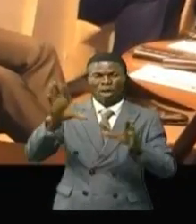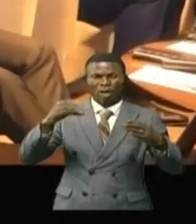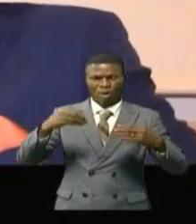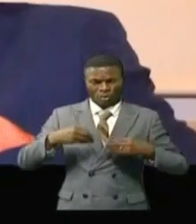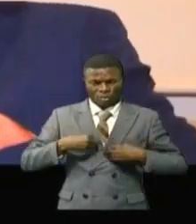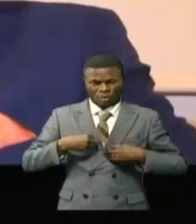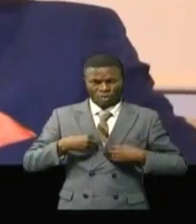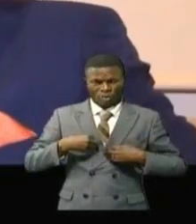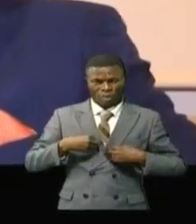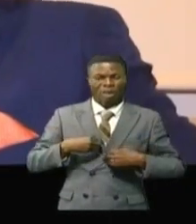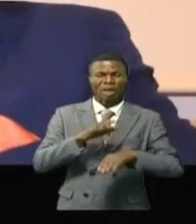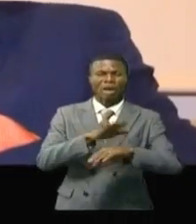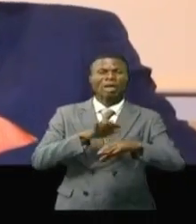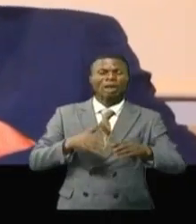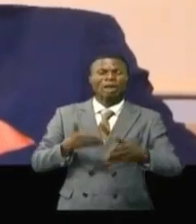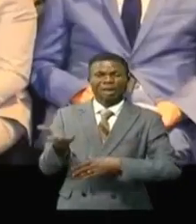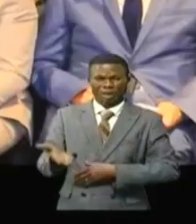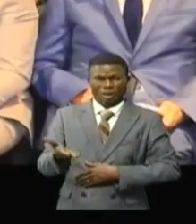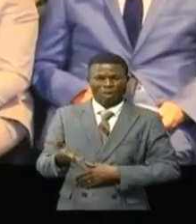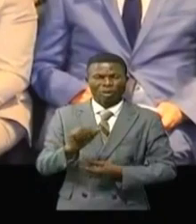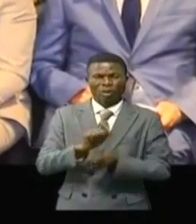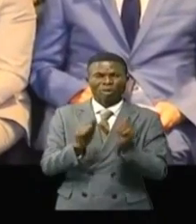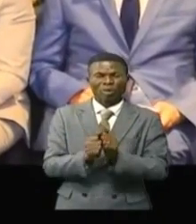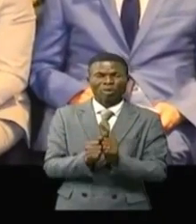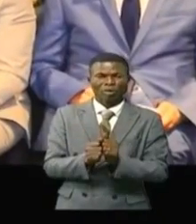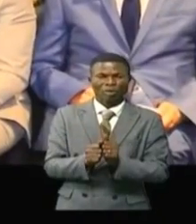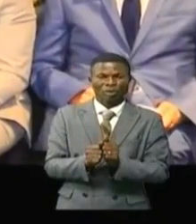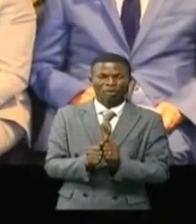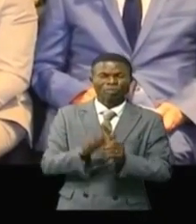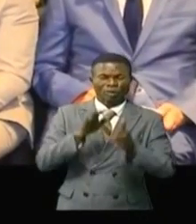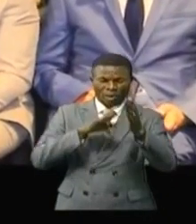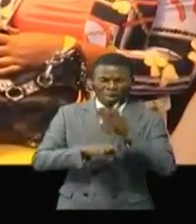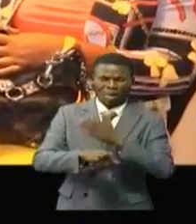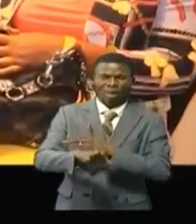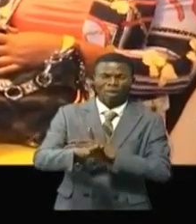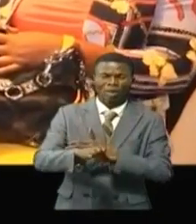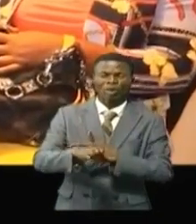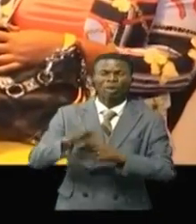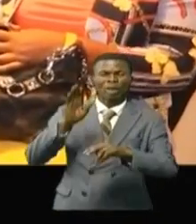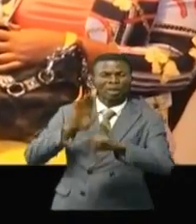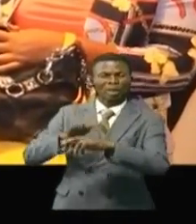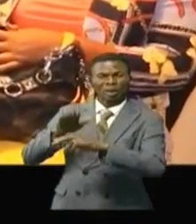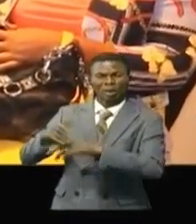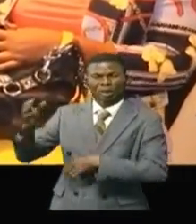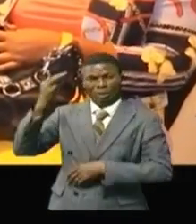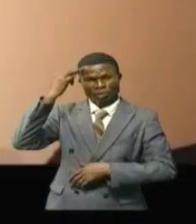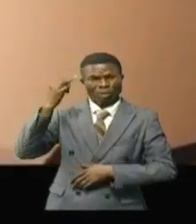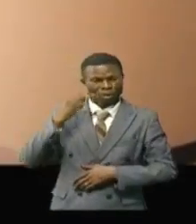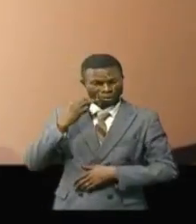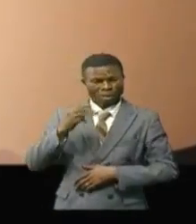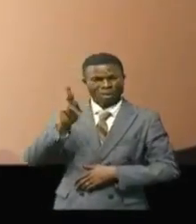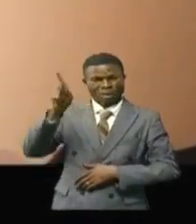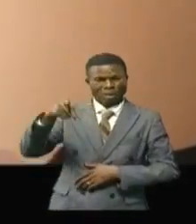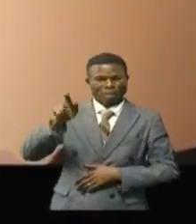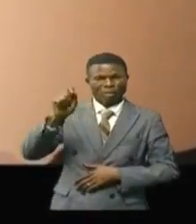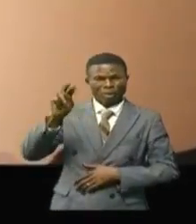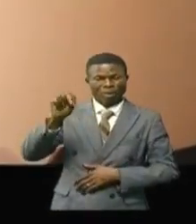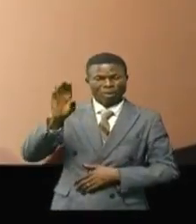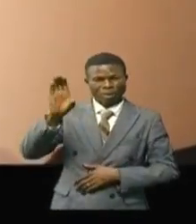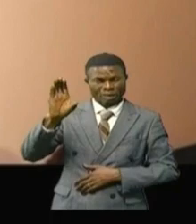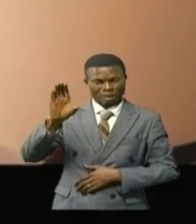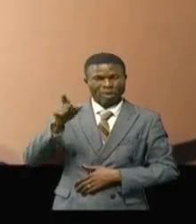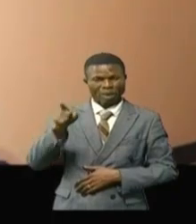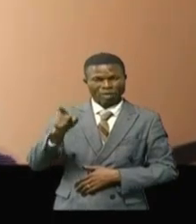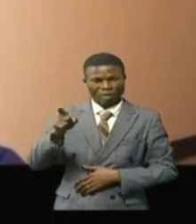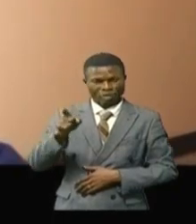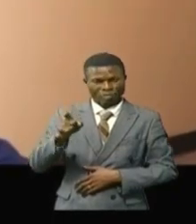l'inclusion connaît un retard à cause d'un faible taux de pénétration et de couverture. Le ministre des PTNTIC, Augustin Kibessa Maliba,